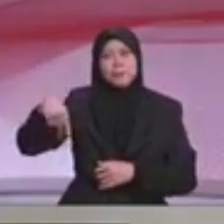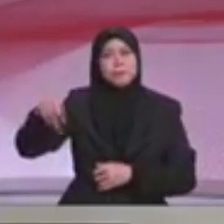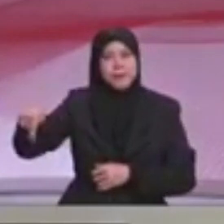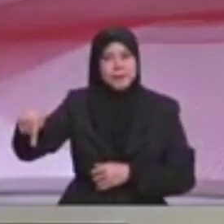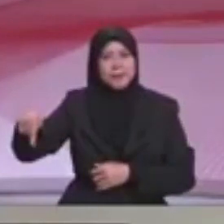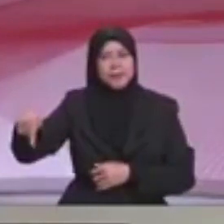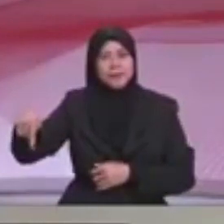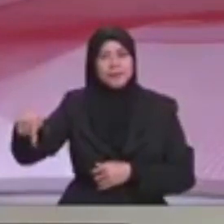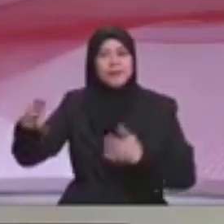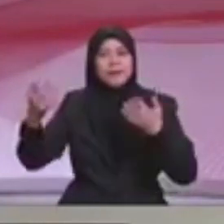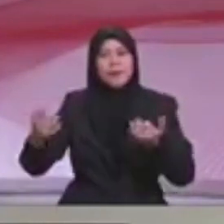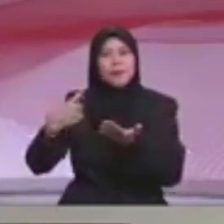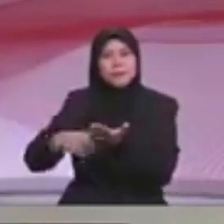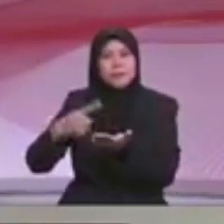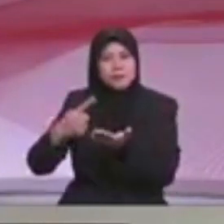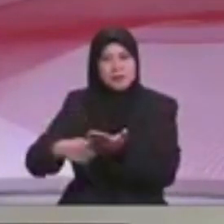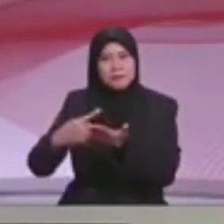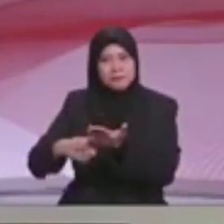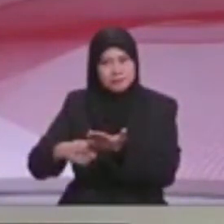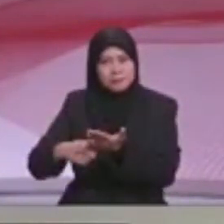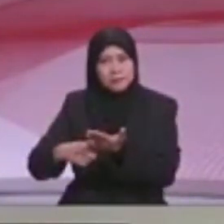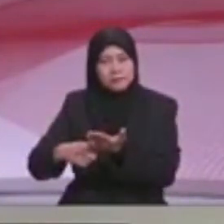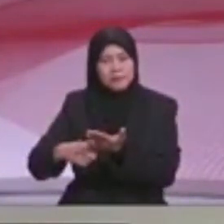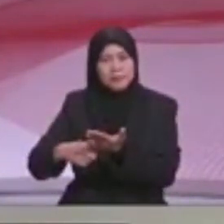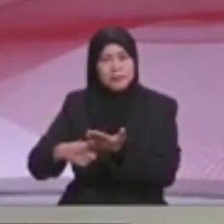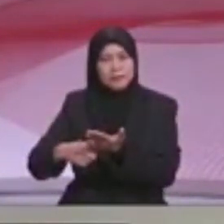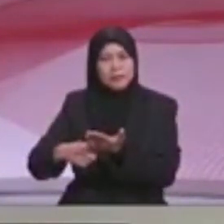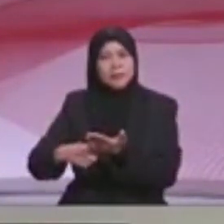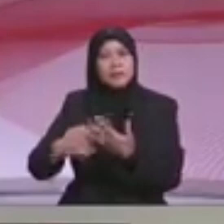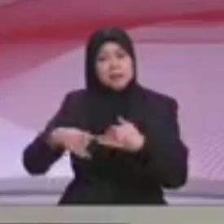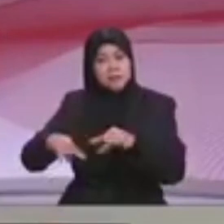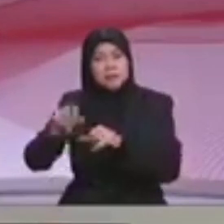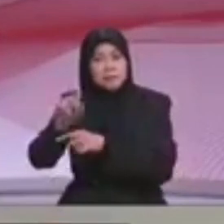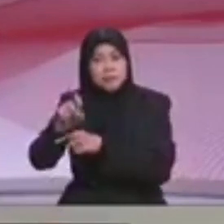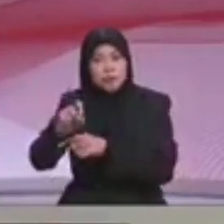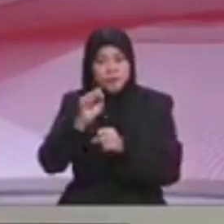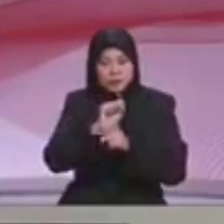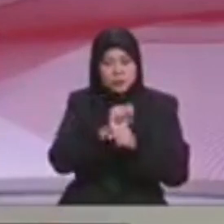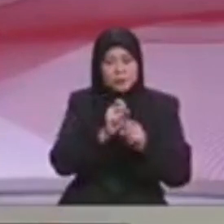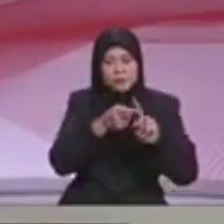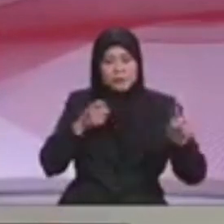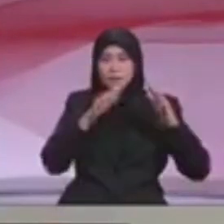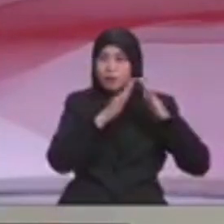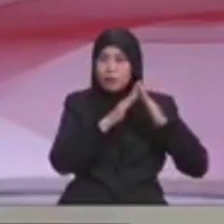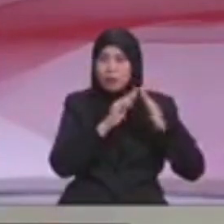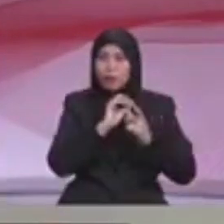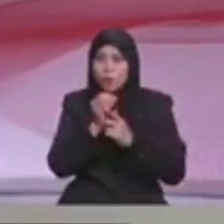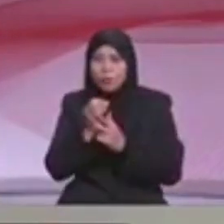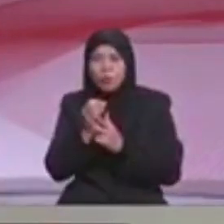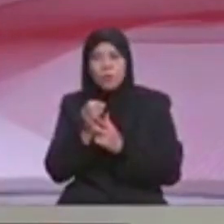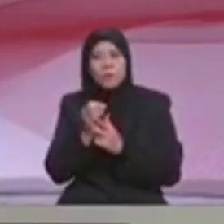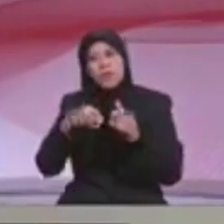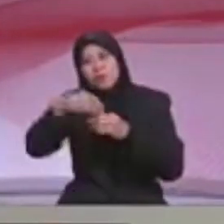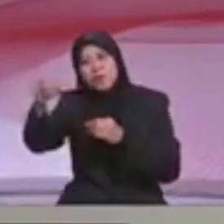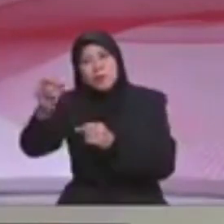Jadi mungkin perkara ini akan dibincangkan sama ada adakah ada lagi keperluan untuk work from home, kerja daripada rumah, ataupun